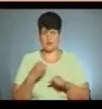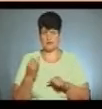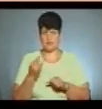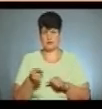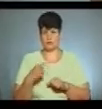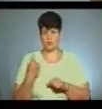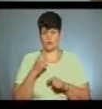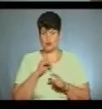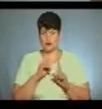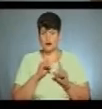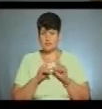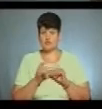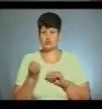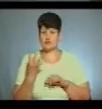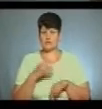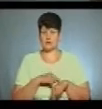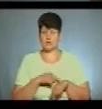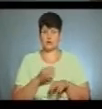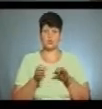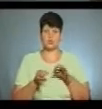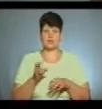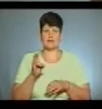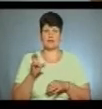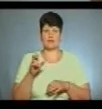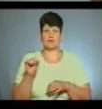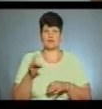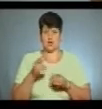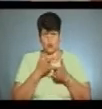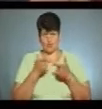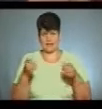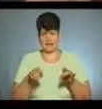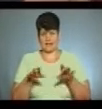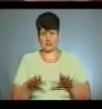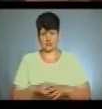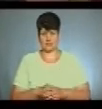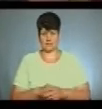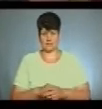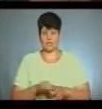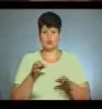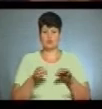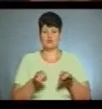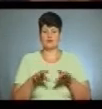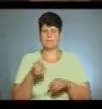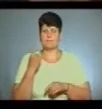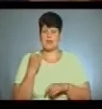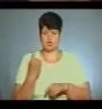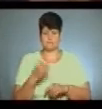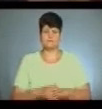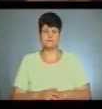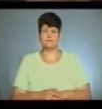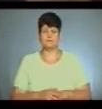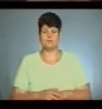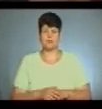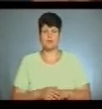обласної ради. О 14-й годині суддя Надія Бурда оголосила рішення. Господарський суд вирішив перше.